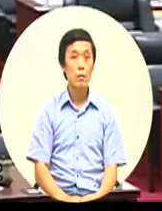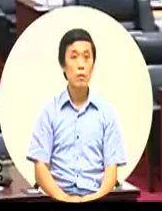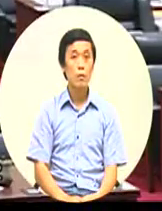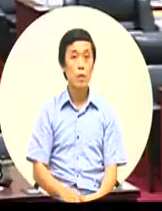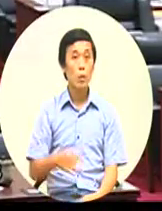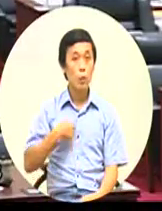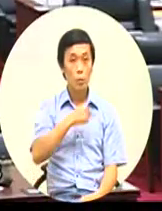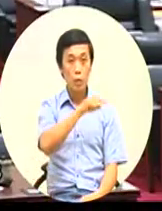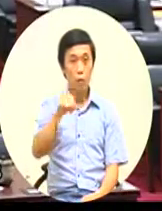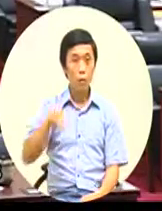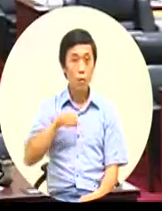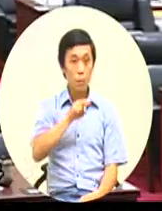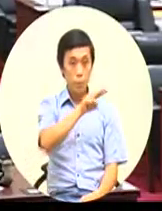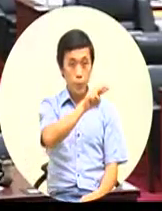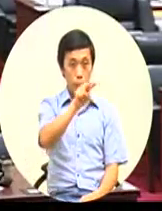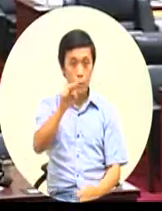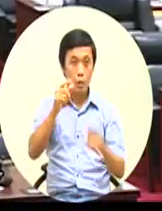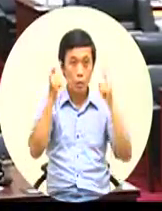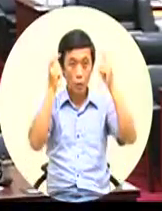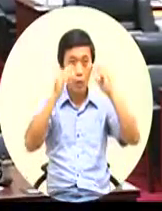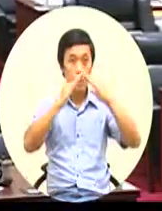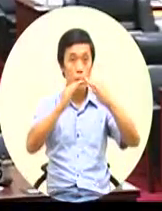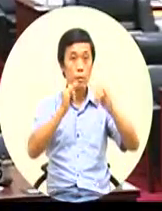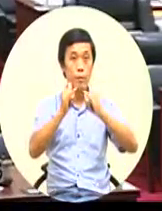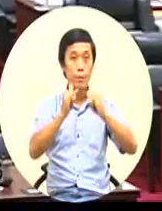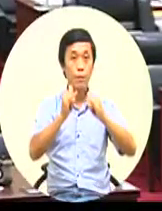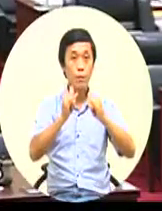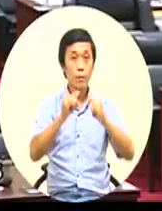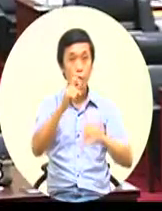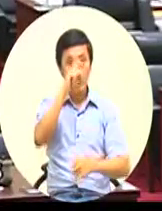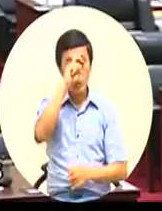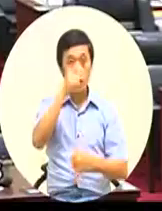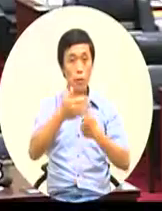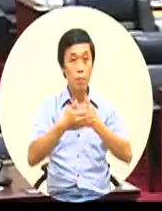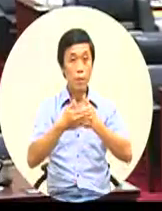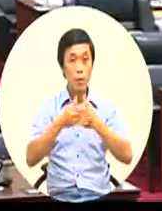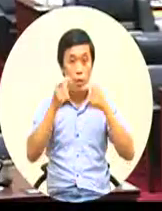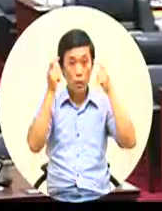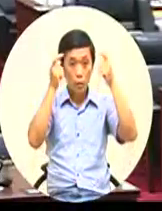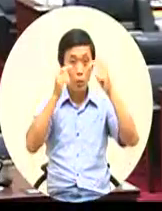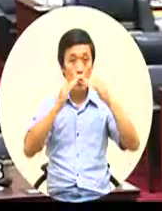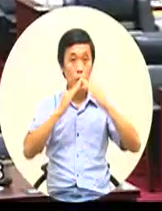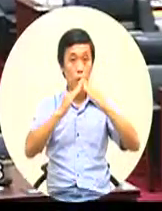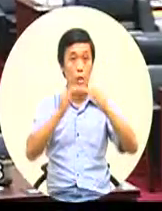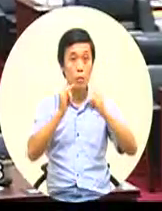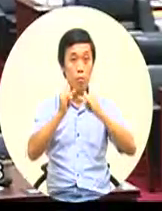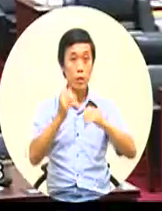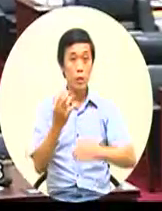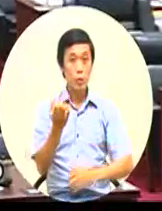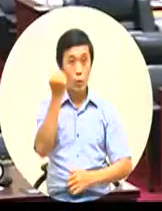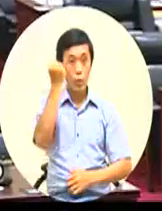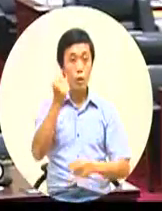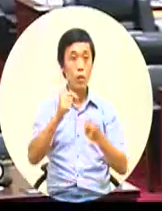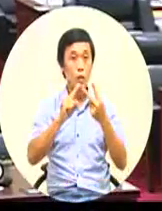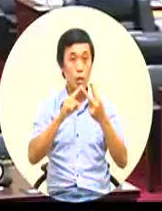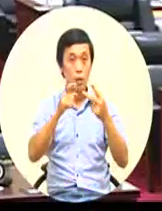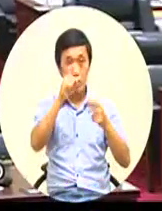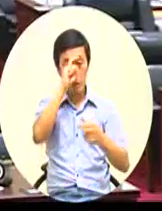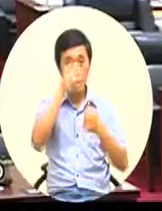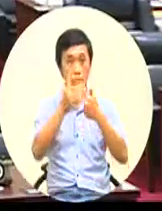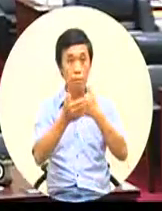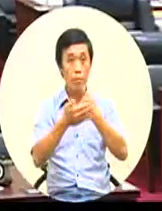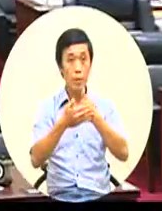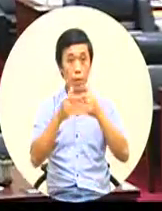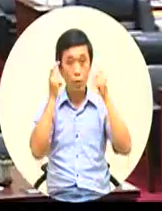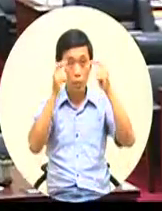我们看到的是高雄市民为了捍卫高雄市民的权益，为了捍卫高雄市民的尊严，